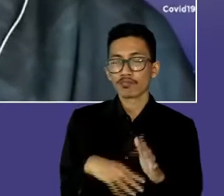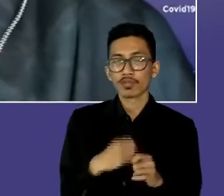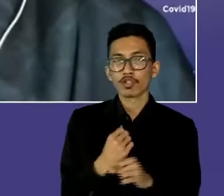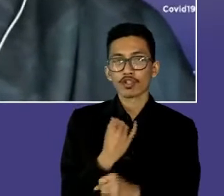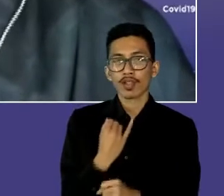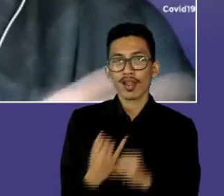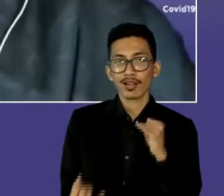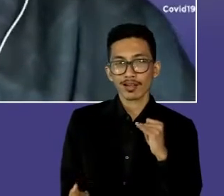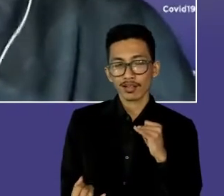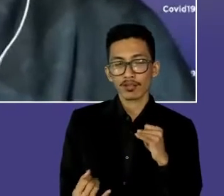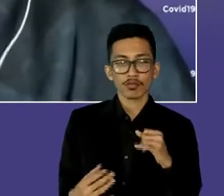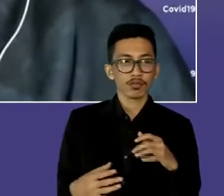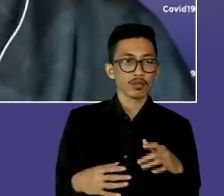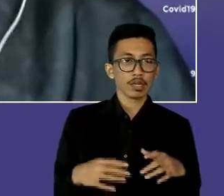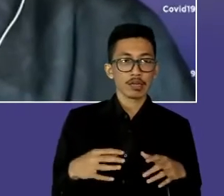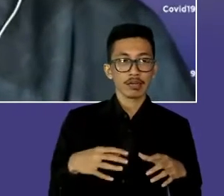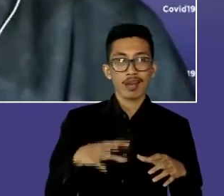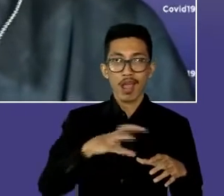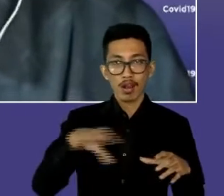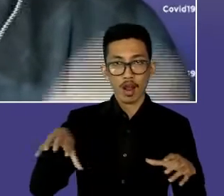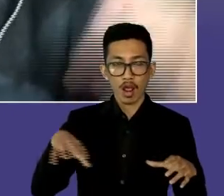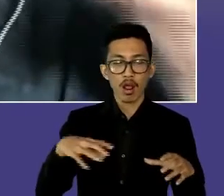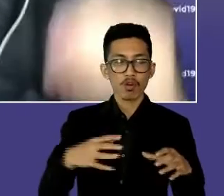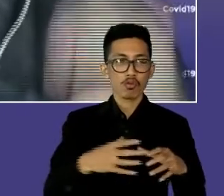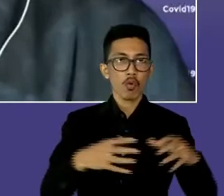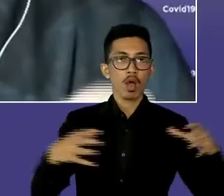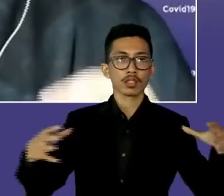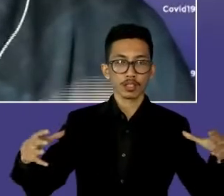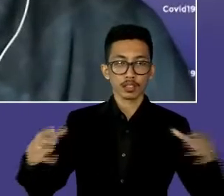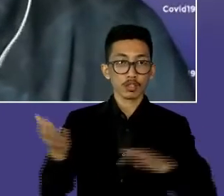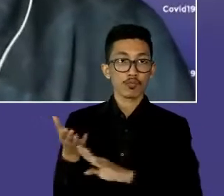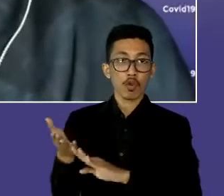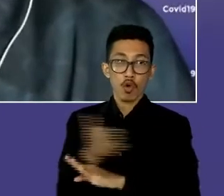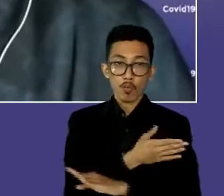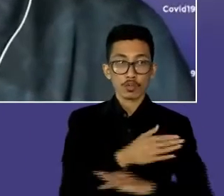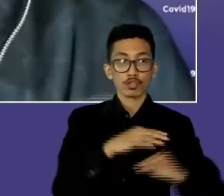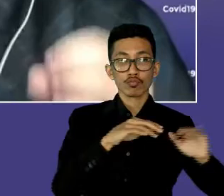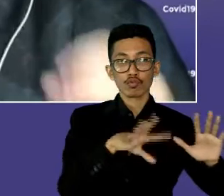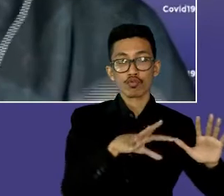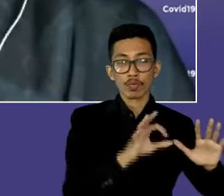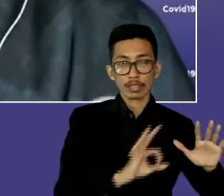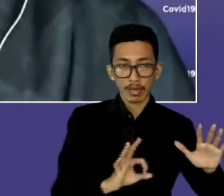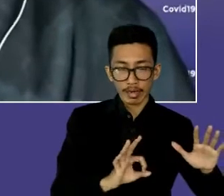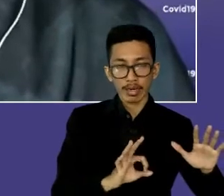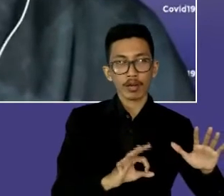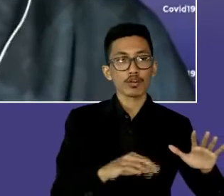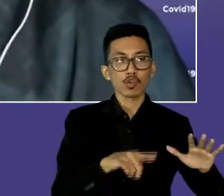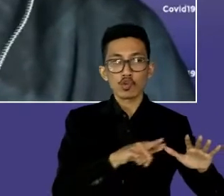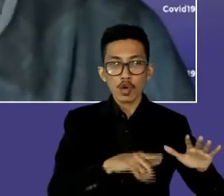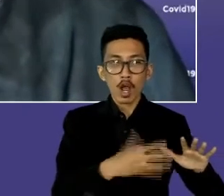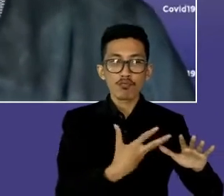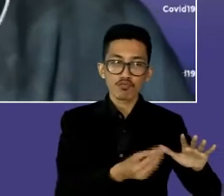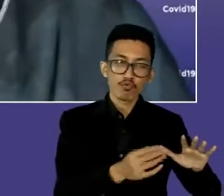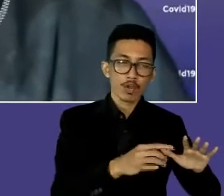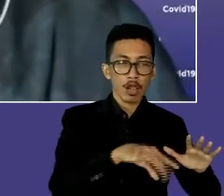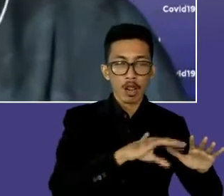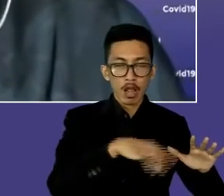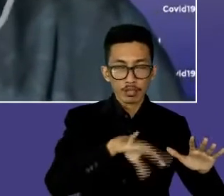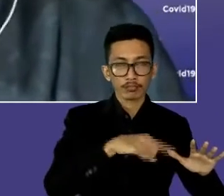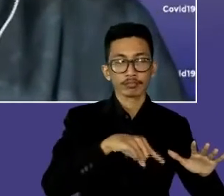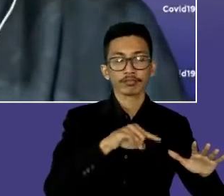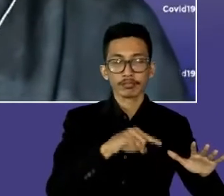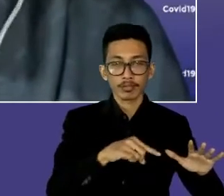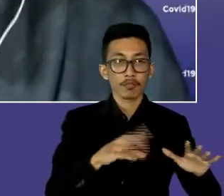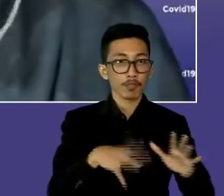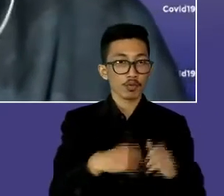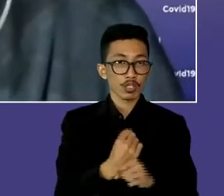ini terjadi perluasan daerah. Jadi kalau sebelumnya hanya 10% kelurahan dan desa dengan kepatuhan yang rendah, pekan ini jadi